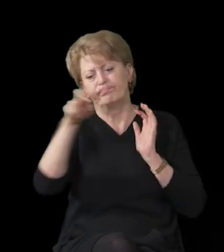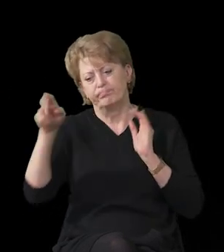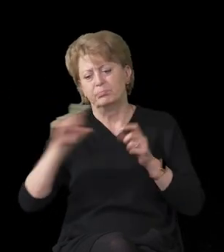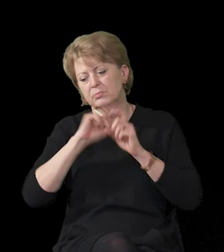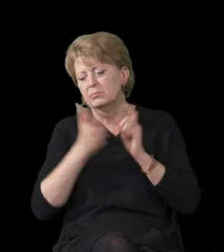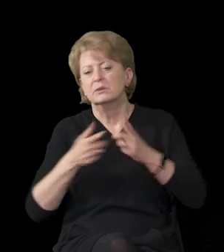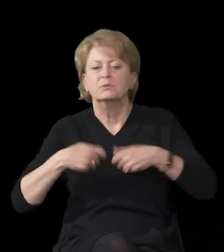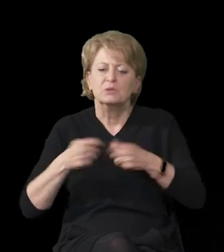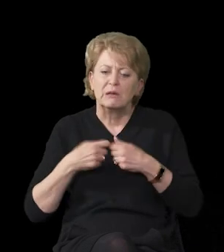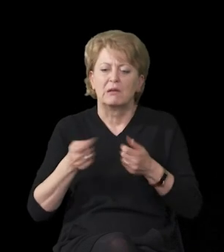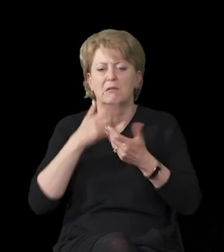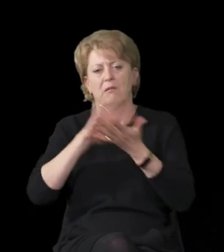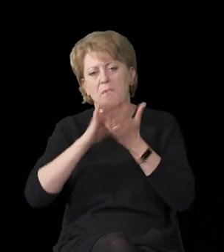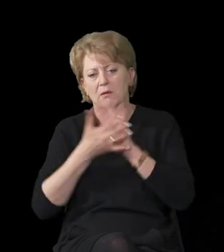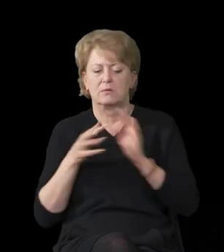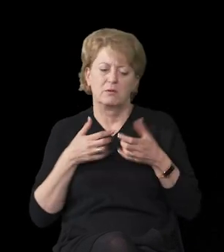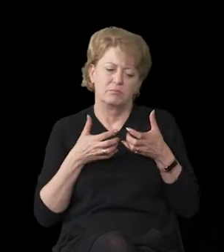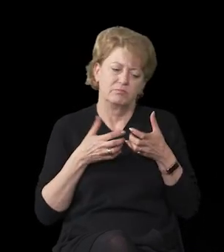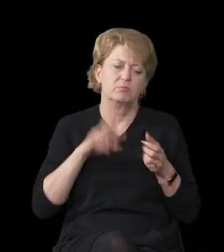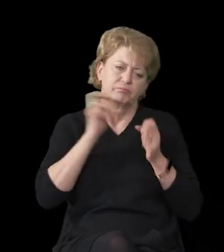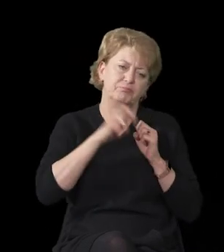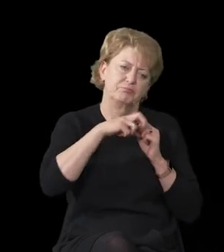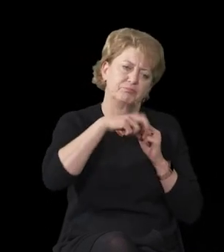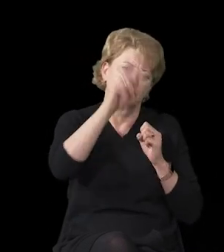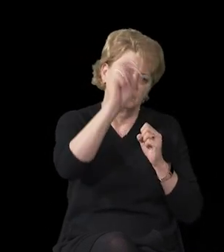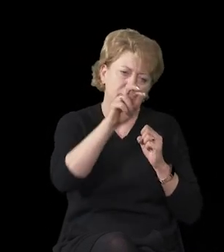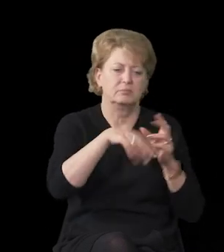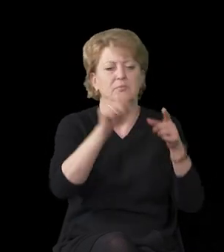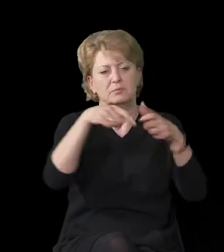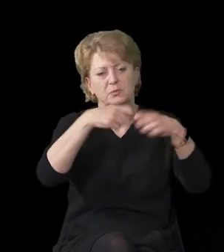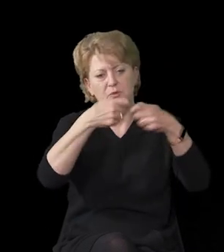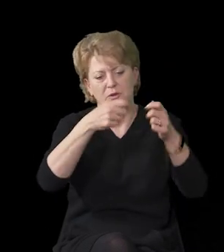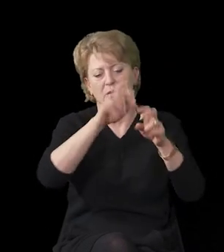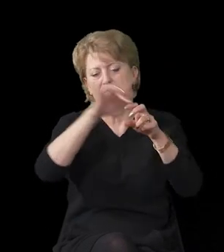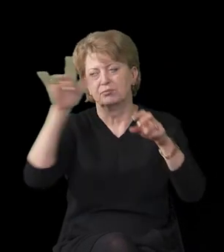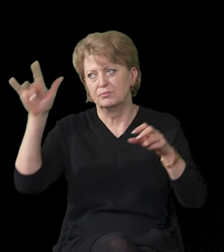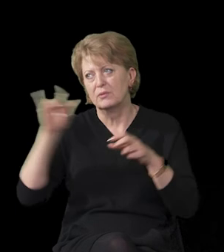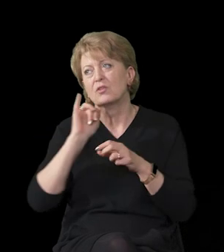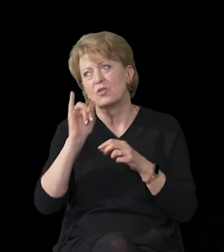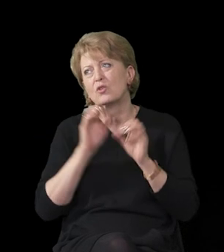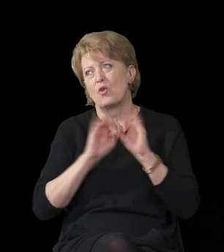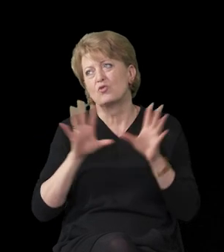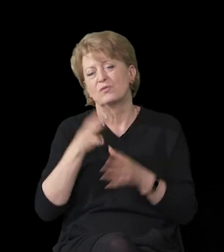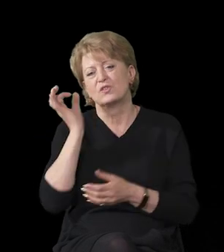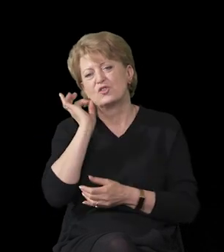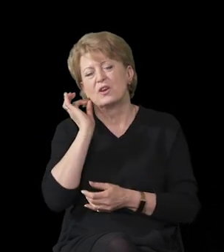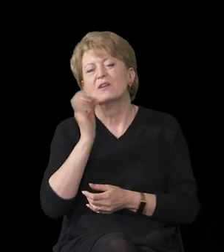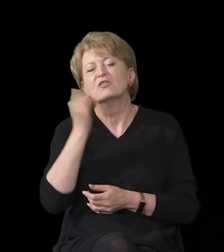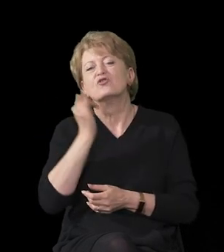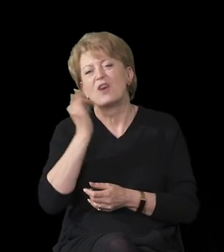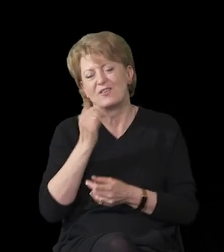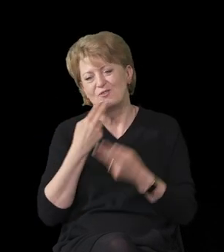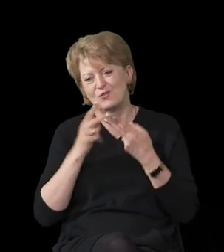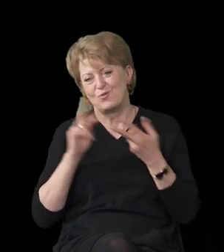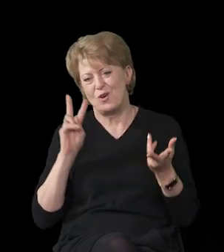swoimi towarami od targowiska do targowiska. No i oczywiście dzieciaki, które są przesłodkie w całej Etiopii. Udało mi